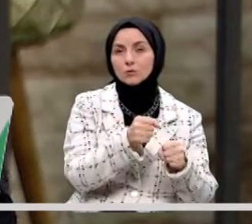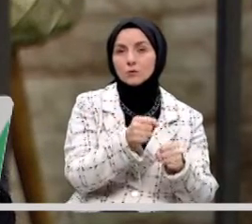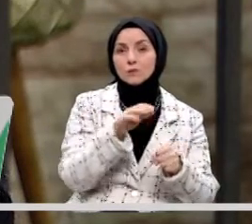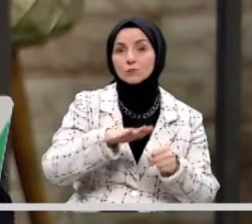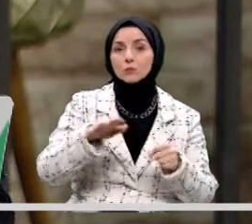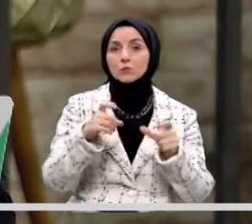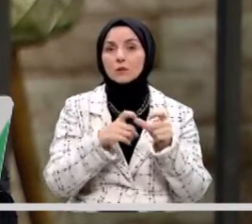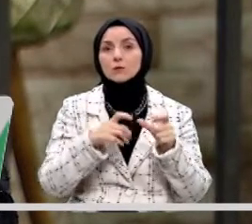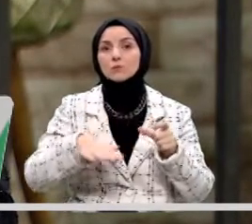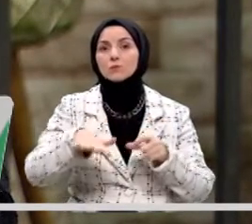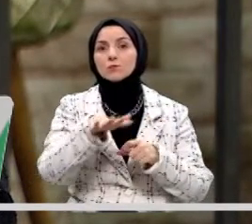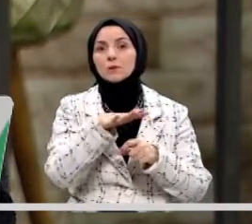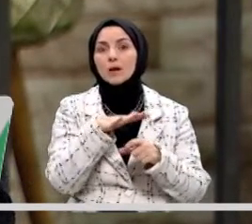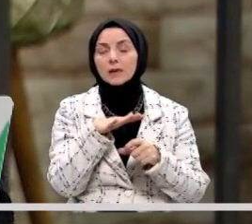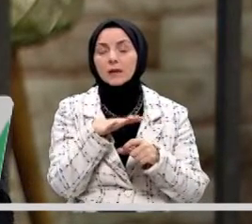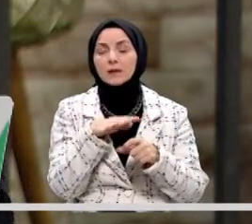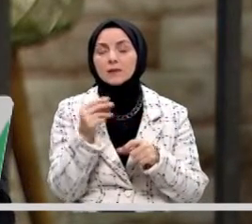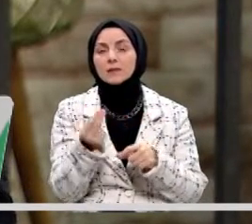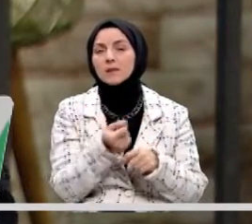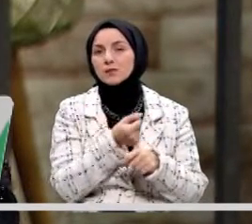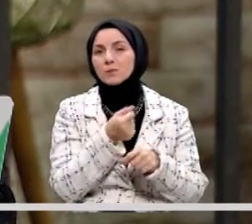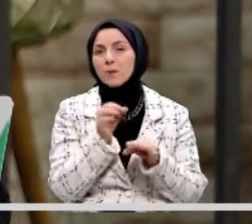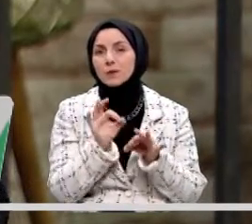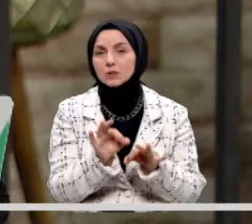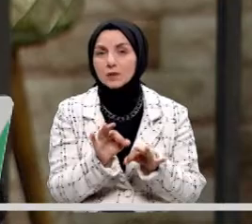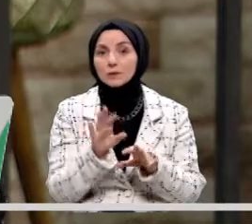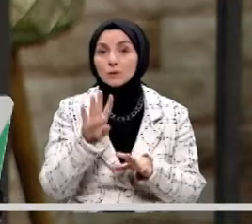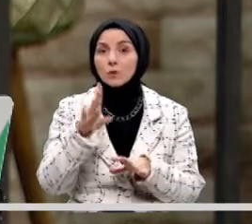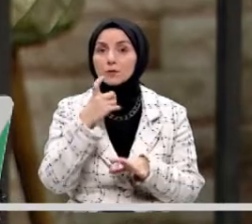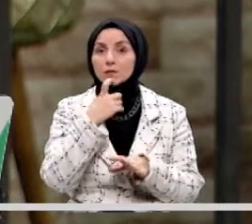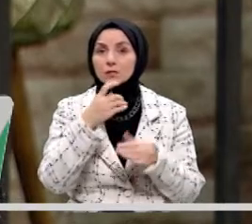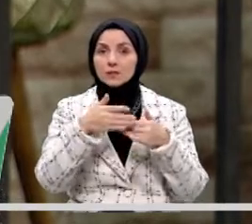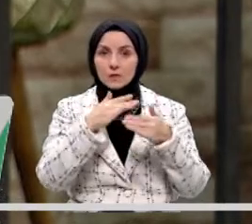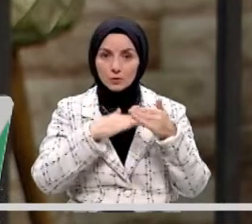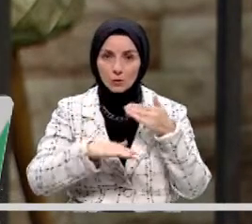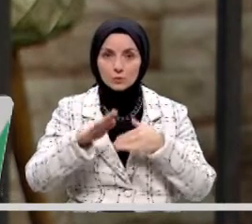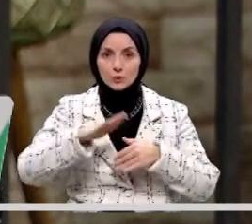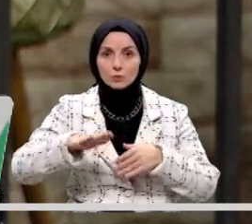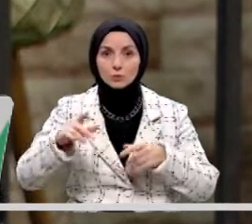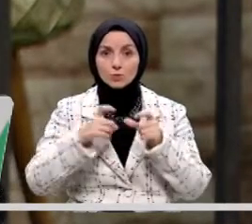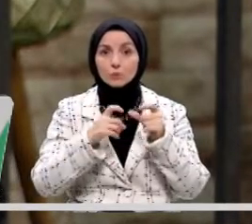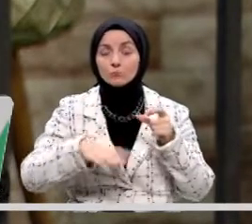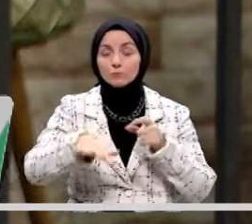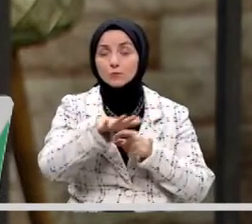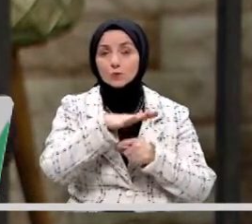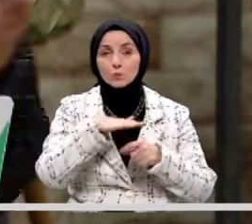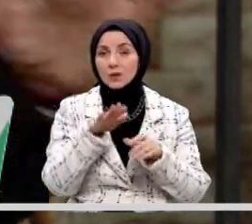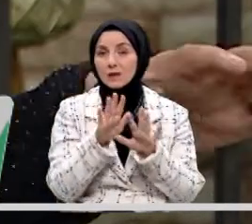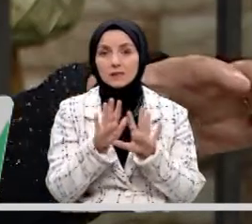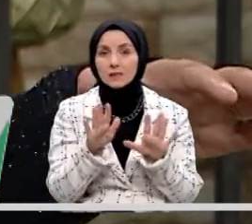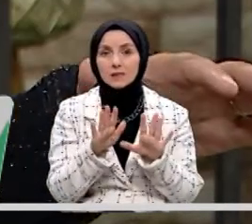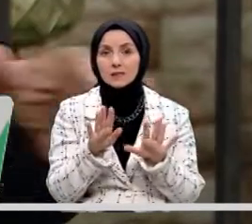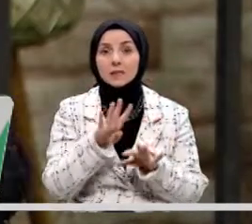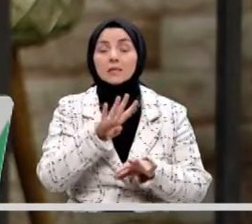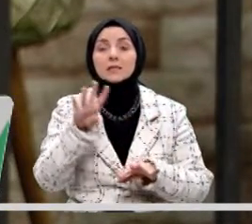başlar yani sosyalleşmekten kaçma başlar Çünkü 4 yaşından önce çocuk sosyal bir varlık değildir 48 ay